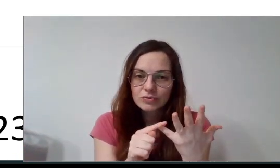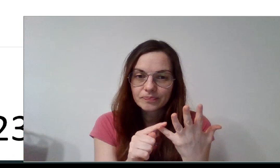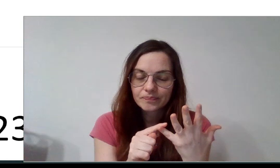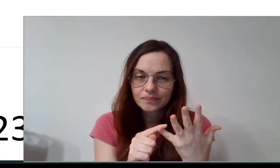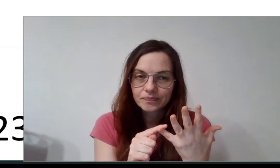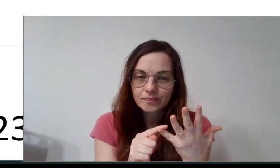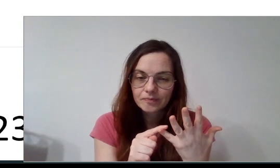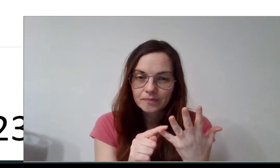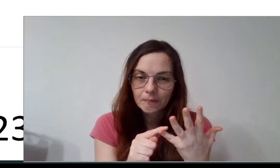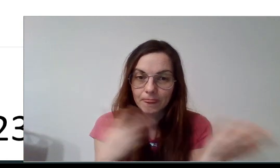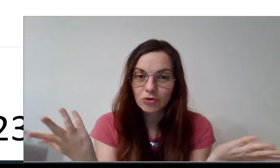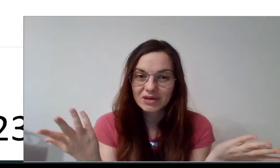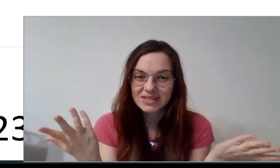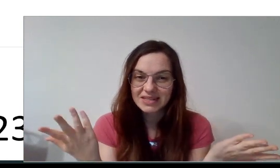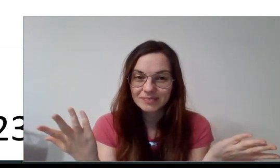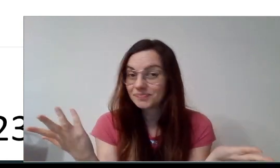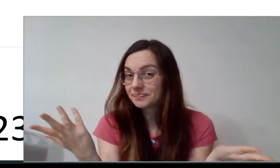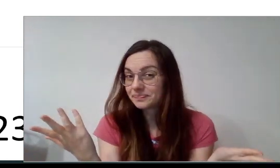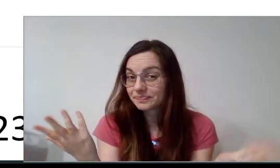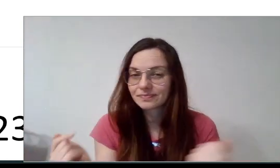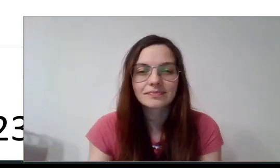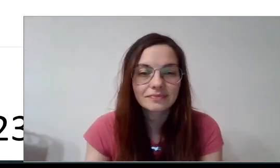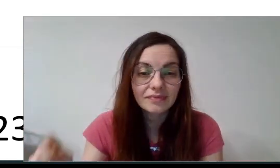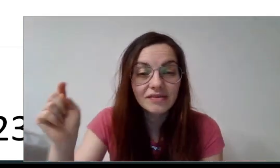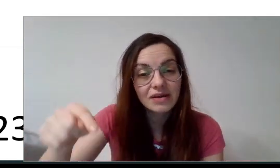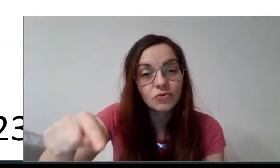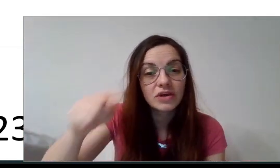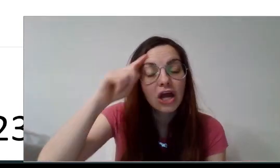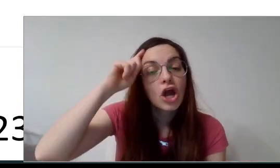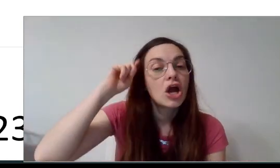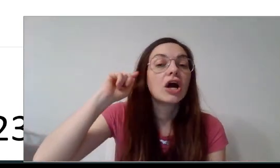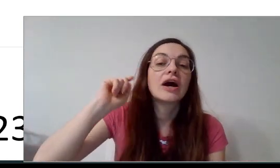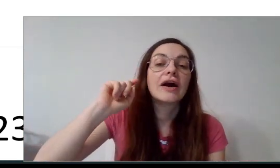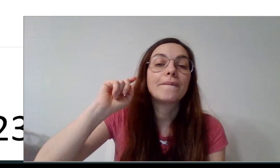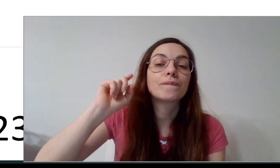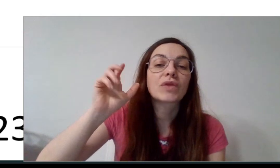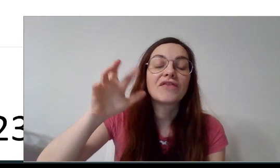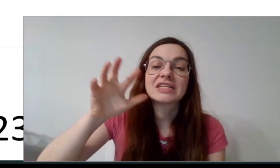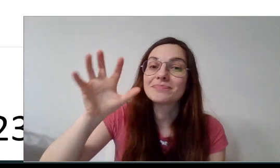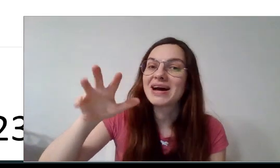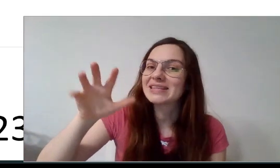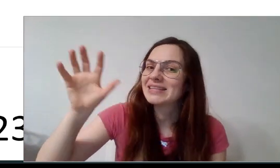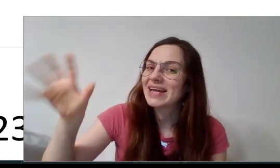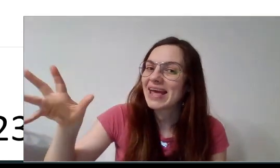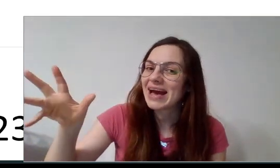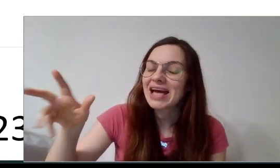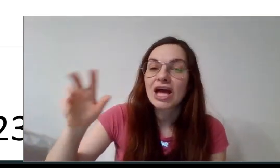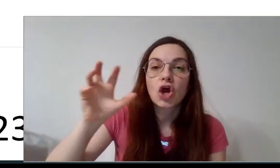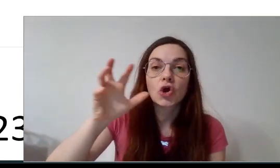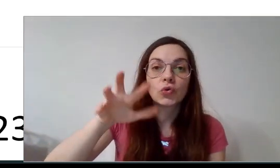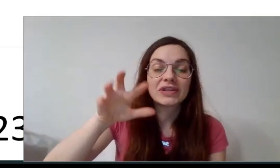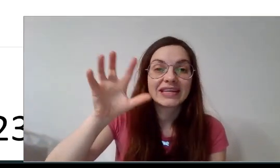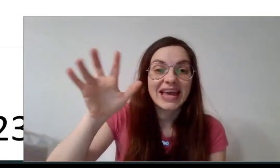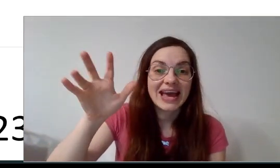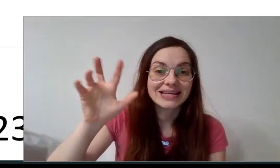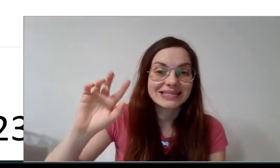aus. Odmaram se sada. Und was macht er?